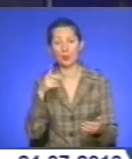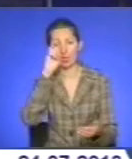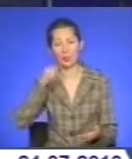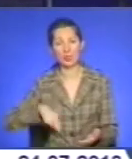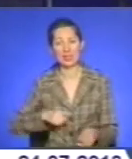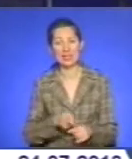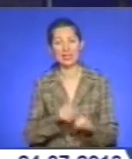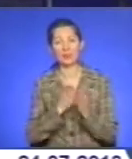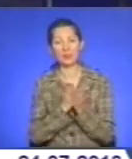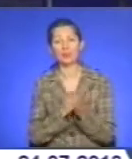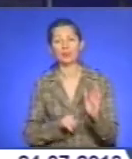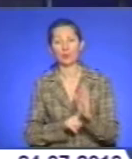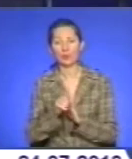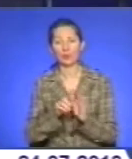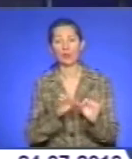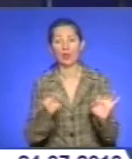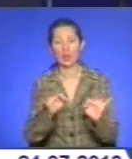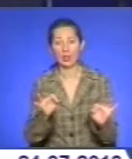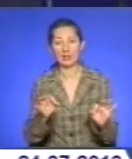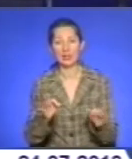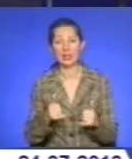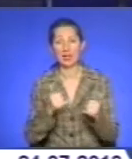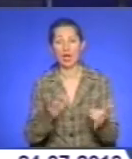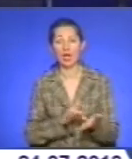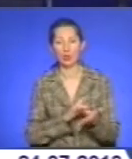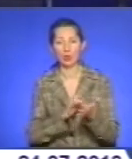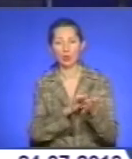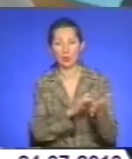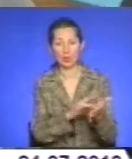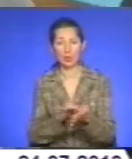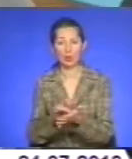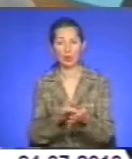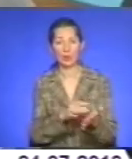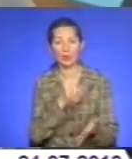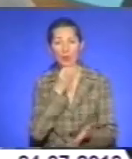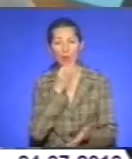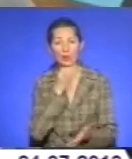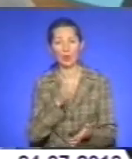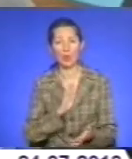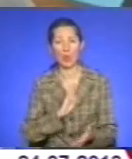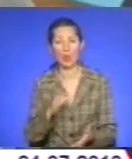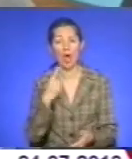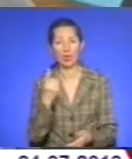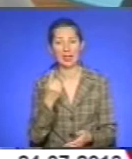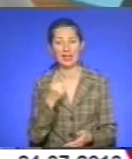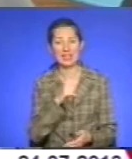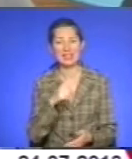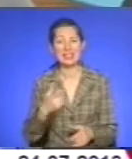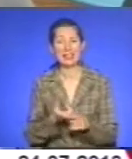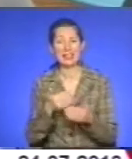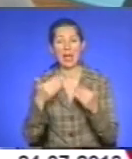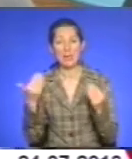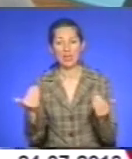розпочали популяризацію Язлівця для туристичної привабливості. Там була одна із найбільших на